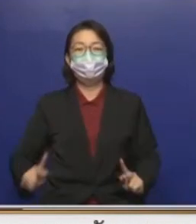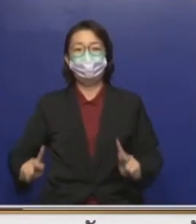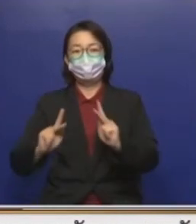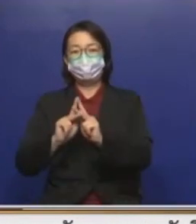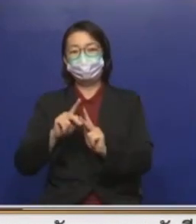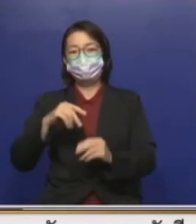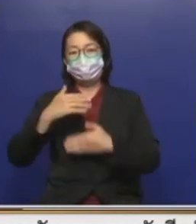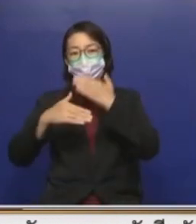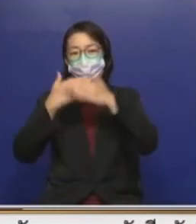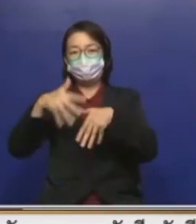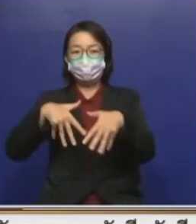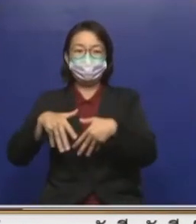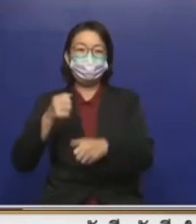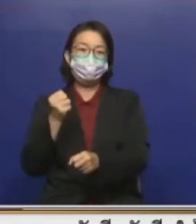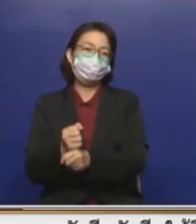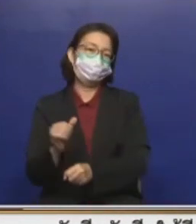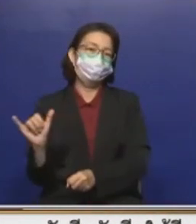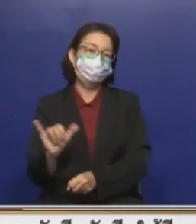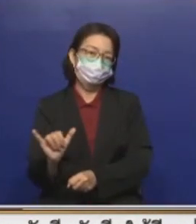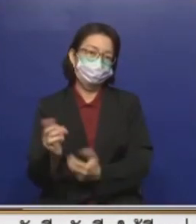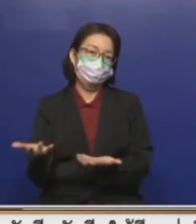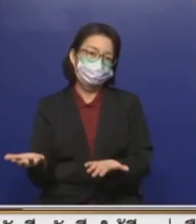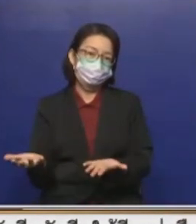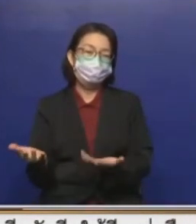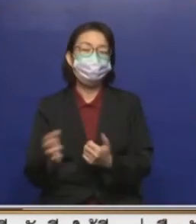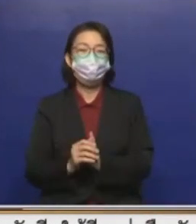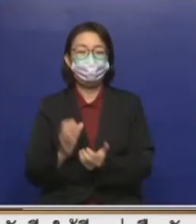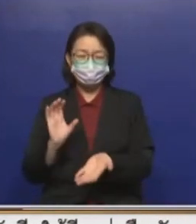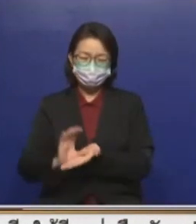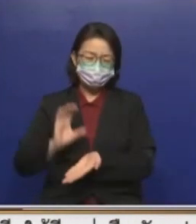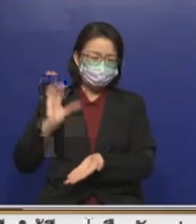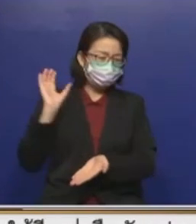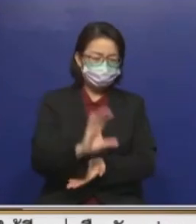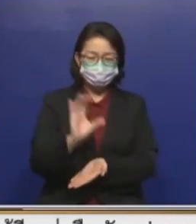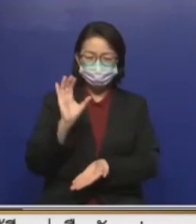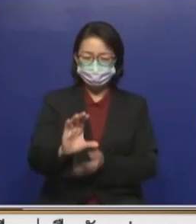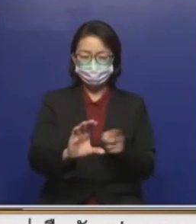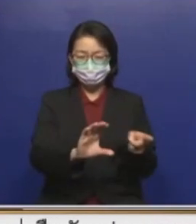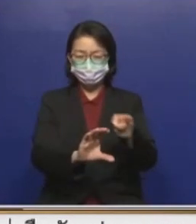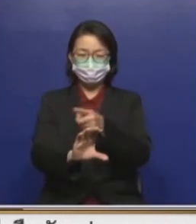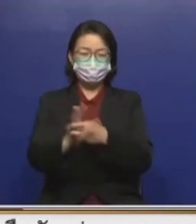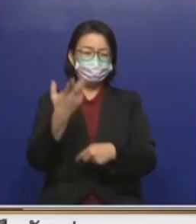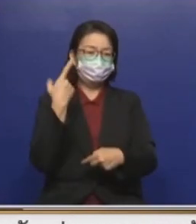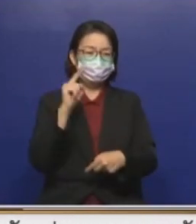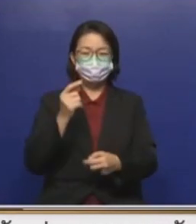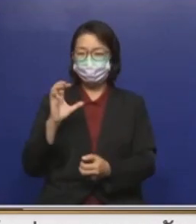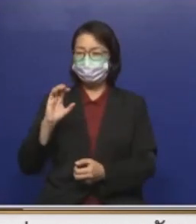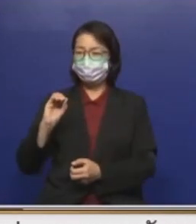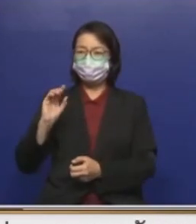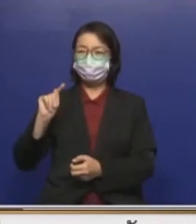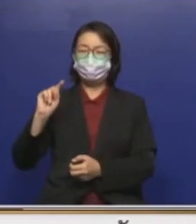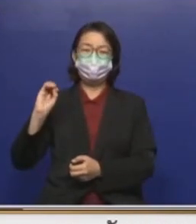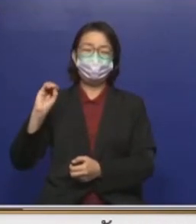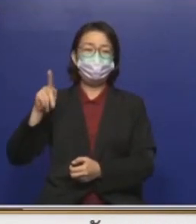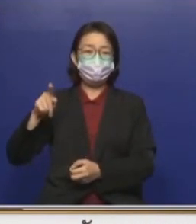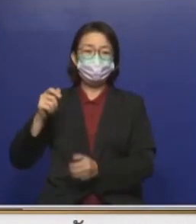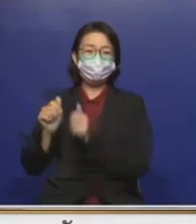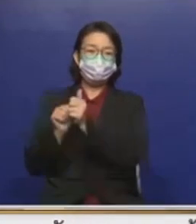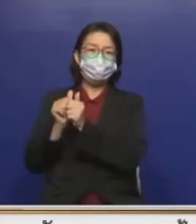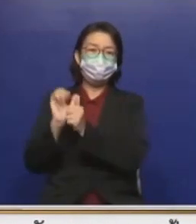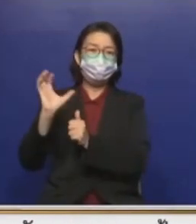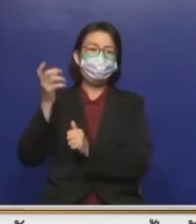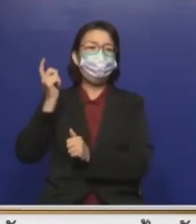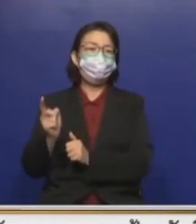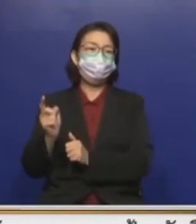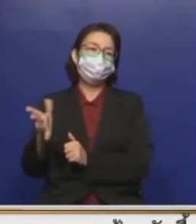ะเพราะฉะนั้นงบประมาณที่ใช้ในกิจกรรมประเภทนี้จึงไม่สามารถที่จะทำให้ชาว OTOP แข่งขันได้จริงค่ะท่